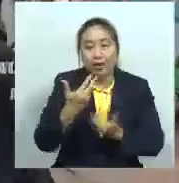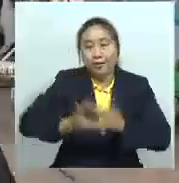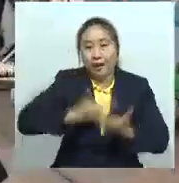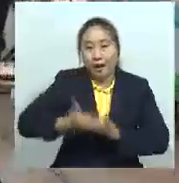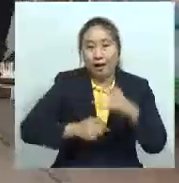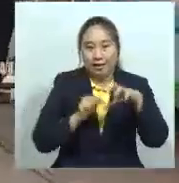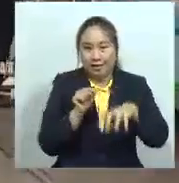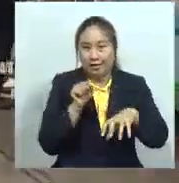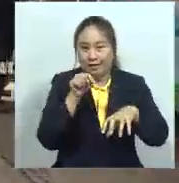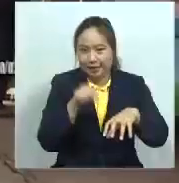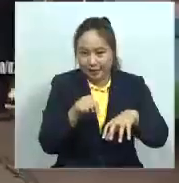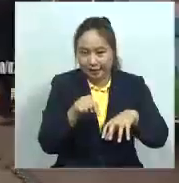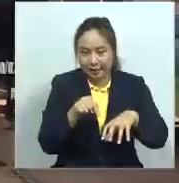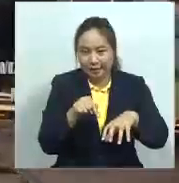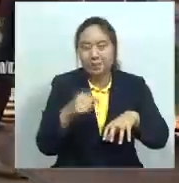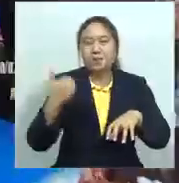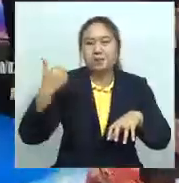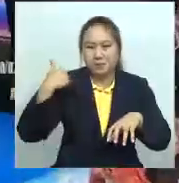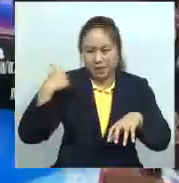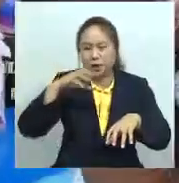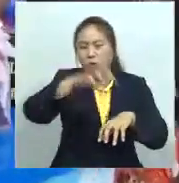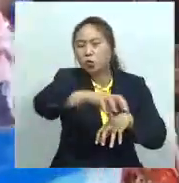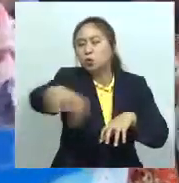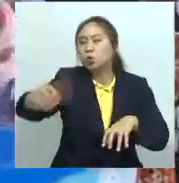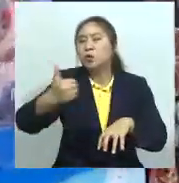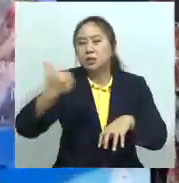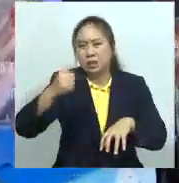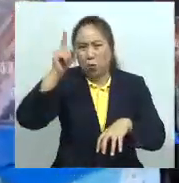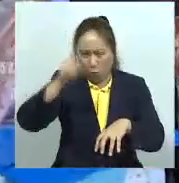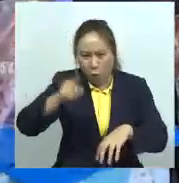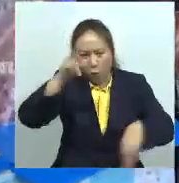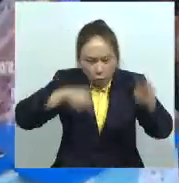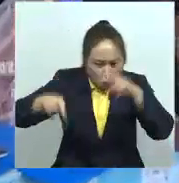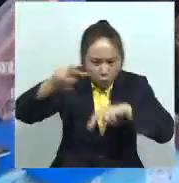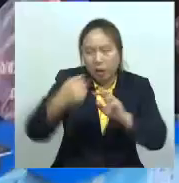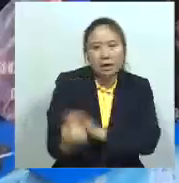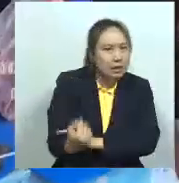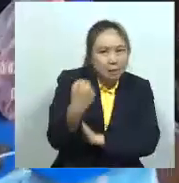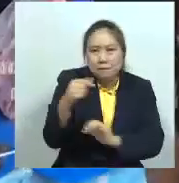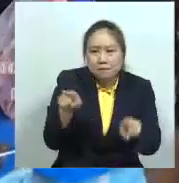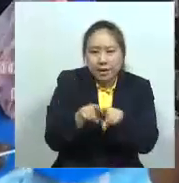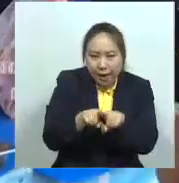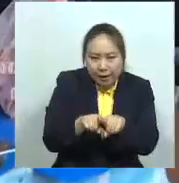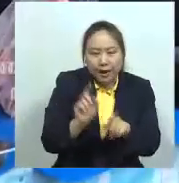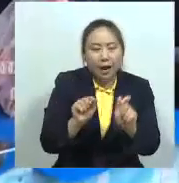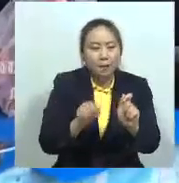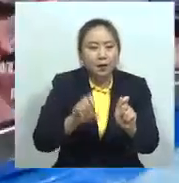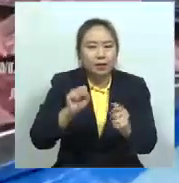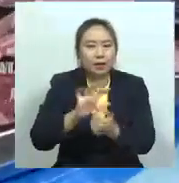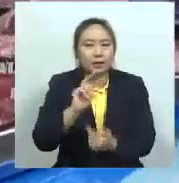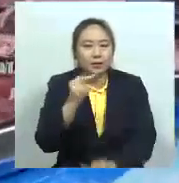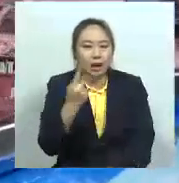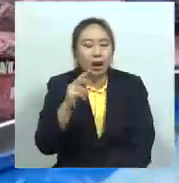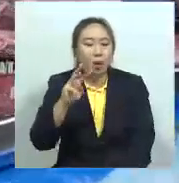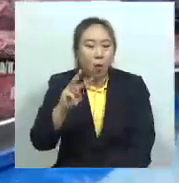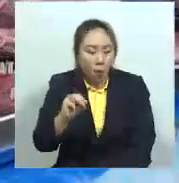าดนัดจุดผ่อนปรนบ้านแป่งจานแล้วก็ยังมีจุดอื่นๆที่จะต้องมีการตรวจตราอย่างเข้มงวดด้วยทั้งในพื้นที่อำเภอสังคม